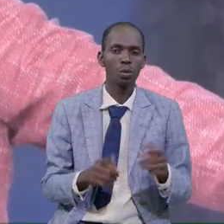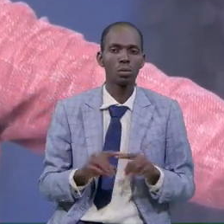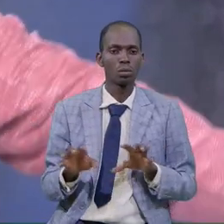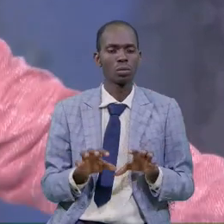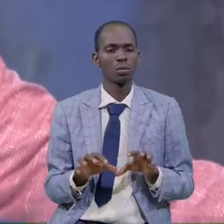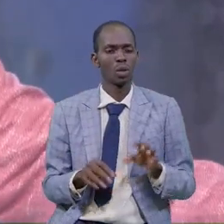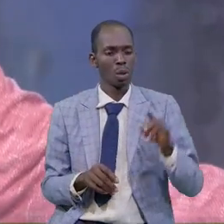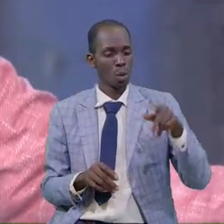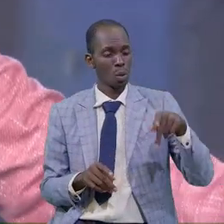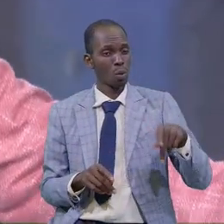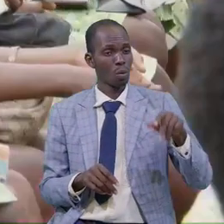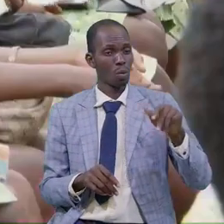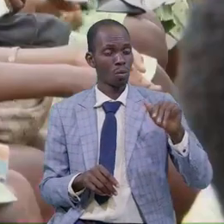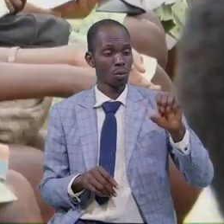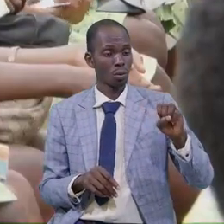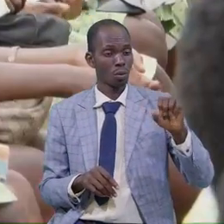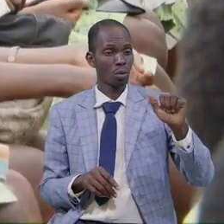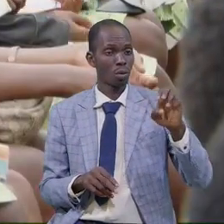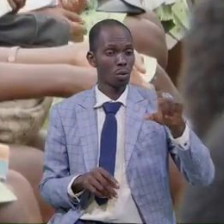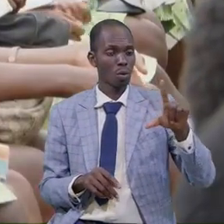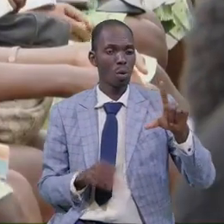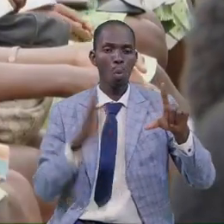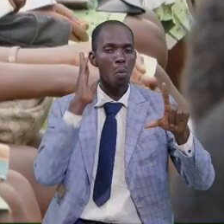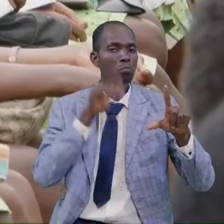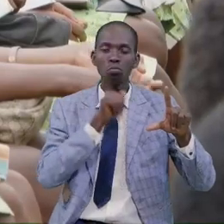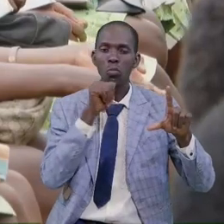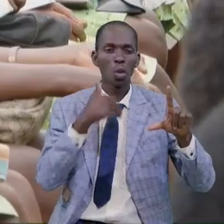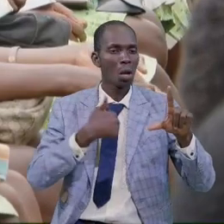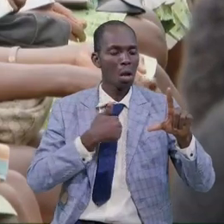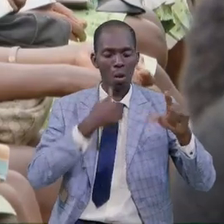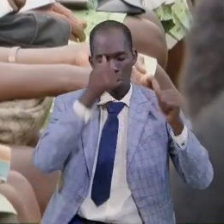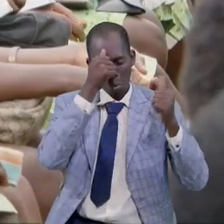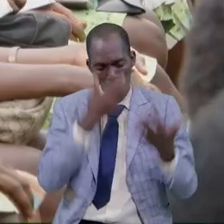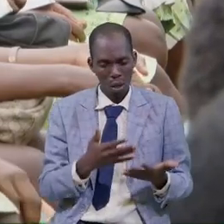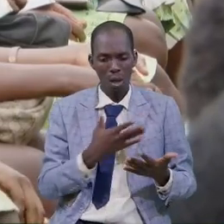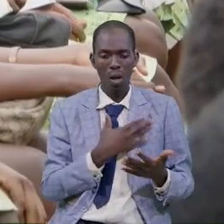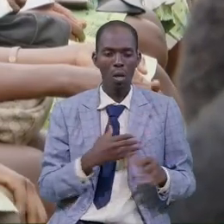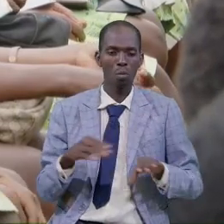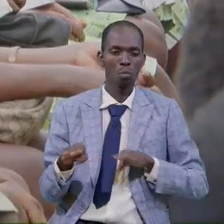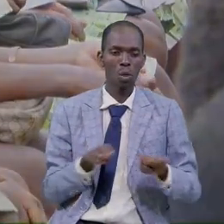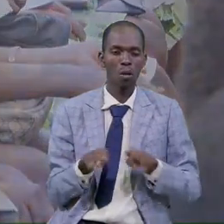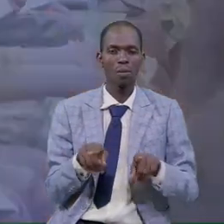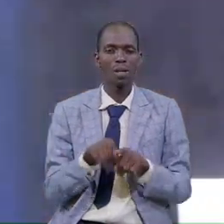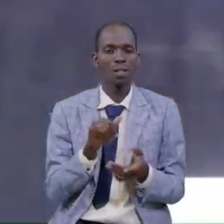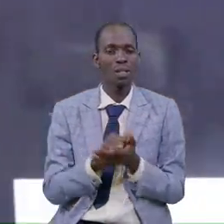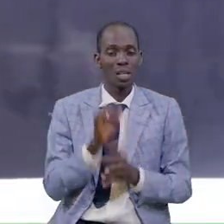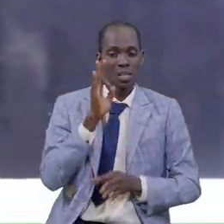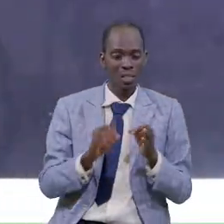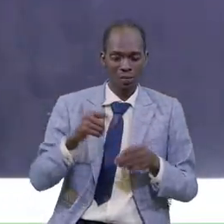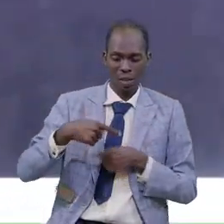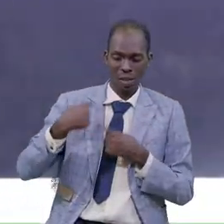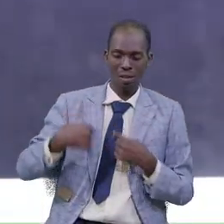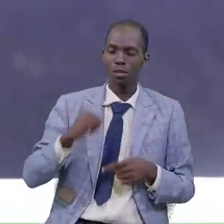n'allait jamais se comporter comme ça si le changement intérieur n'avait pas eu lieu. Alors il est allé à